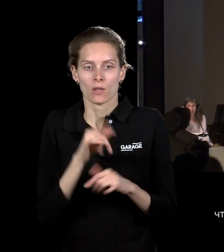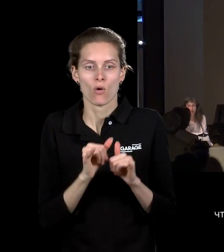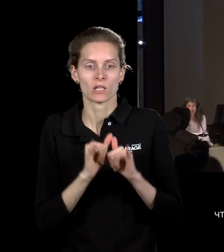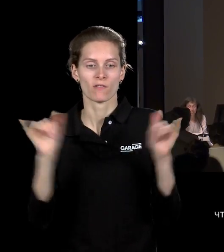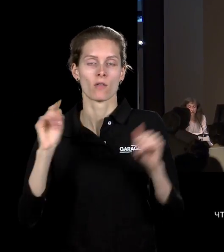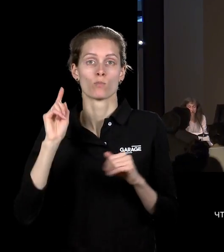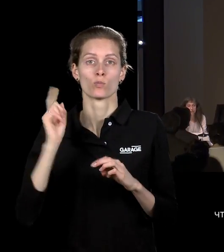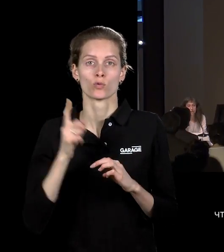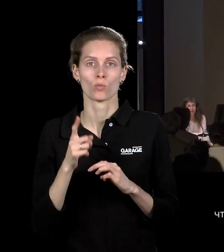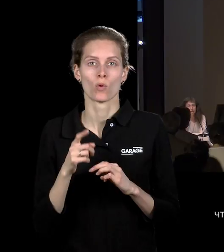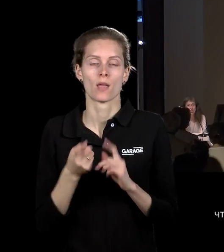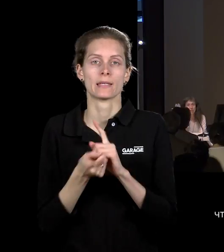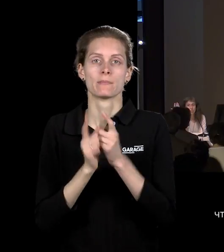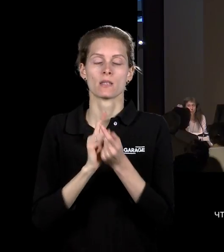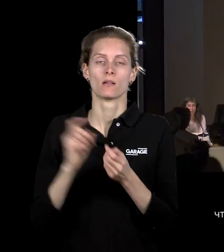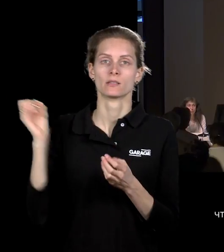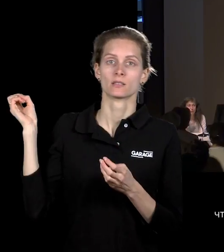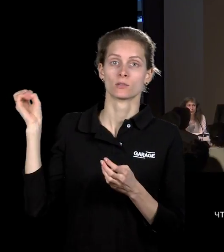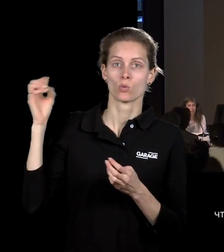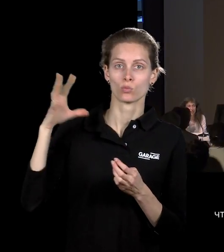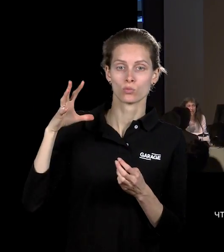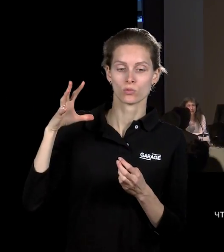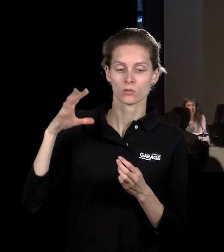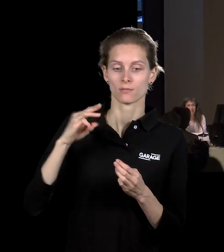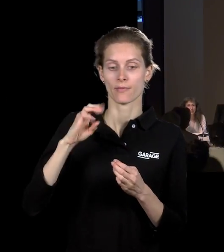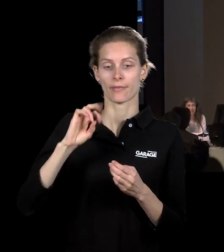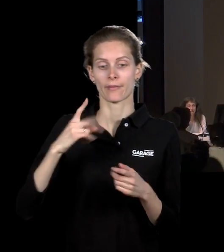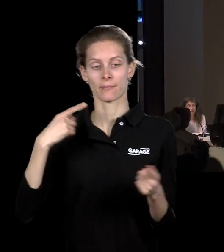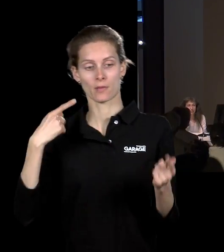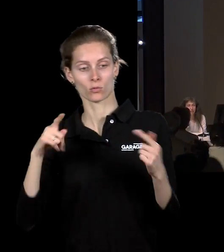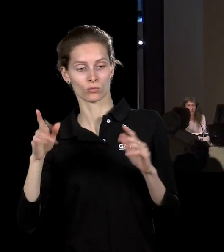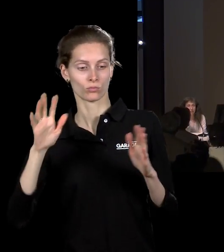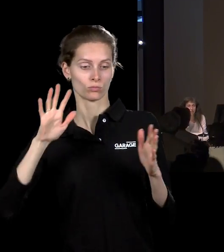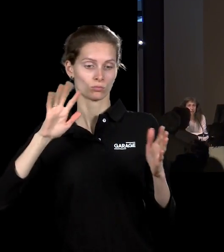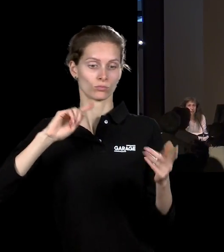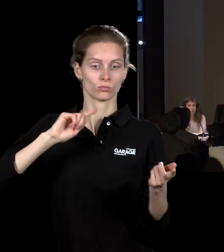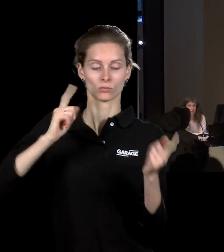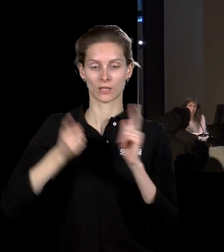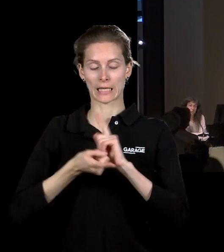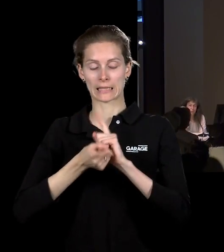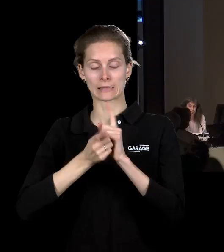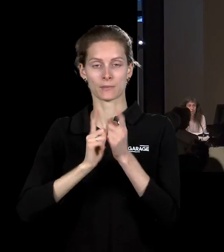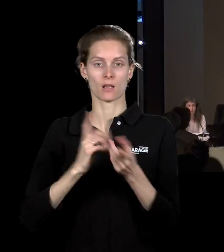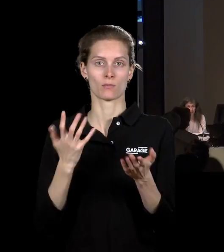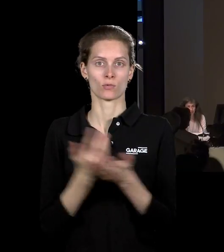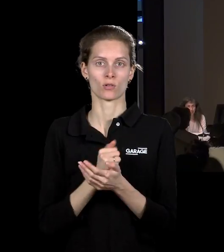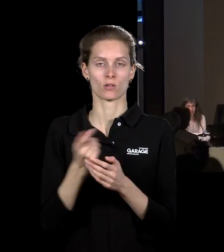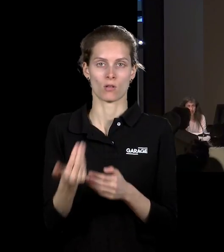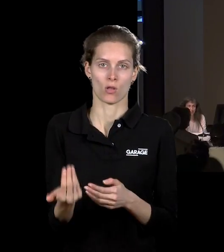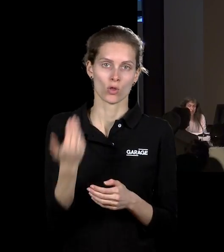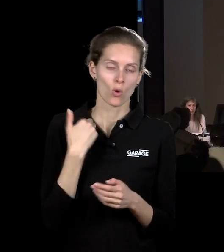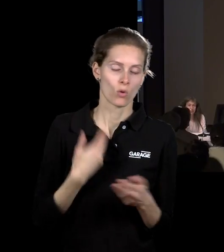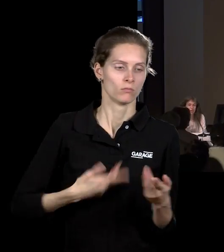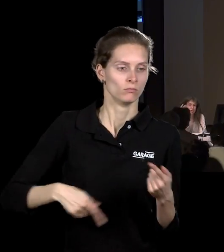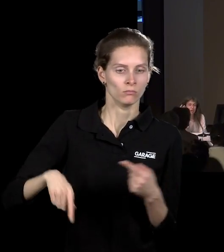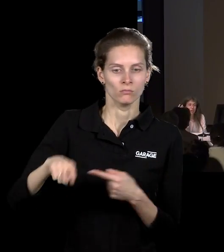что меняется освещение, по-другому падают тени. И ты действительно никак этот пейзаж все время, поскольку ты очень долго должен там